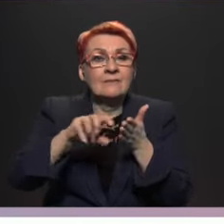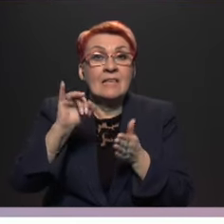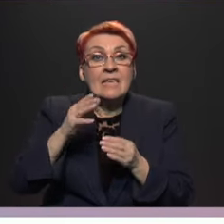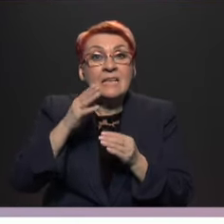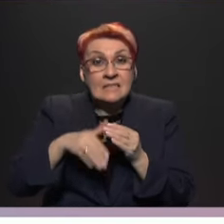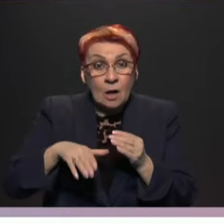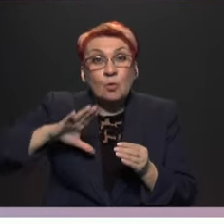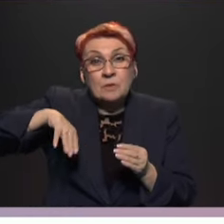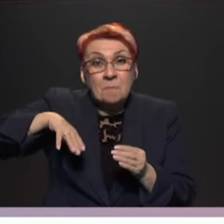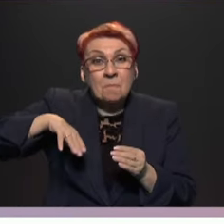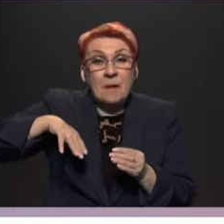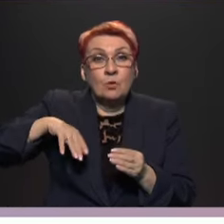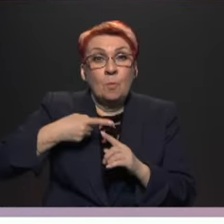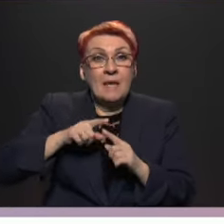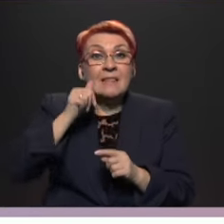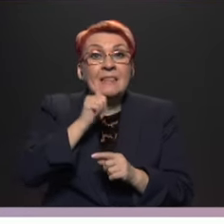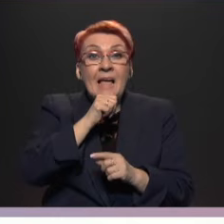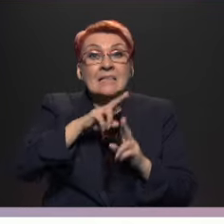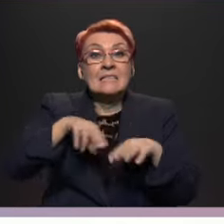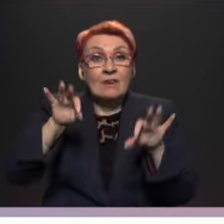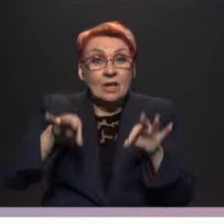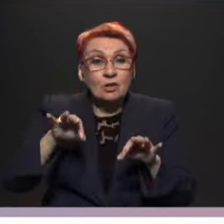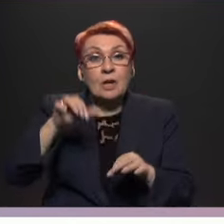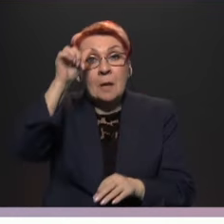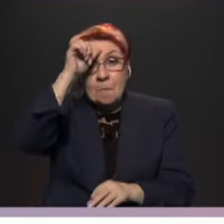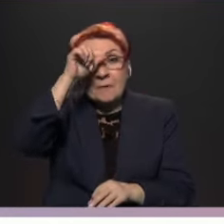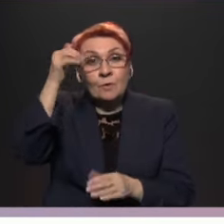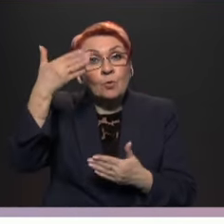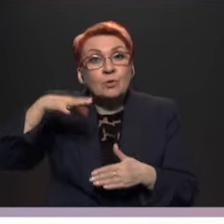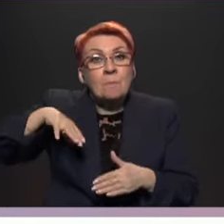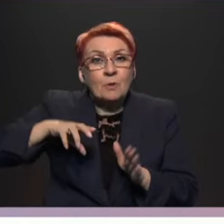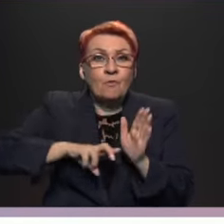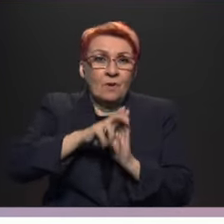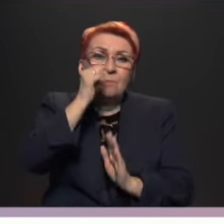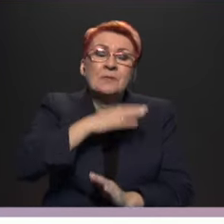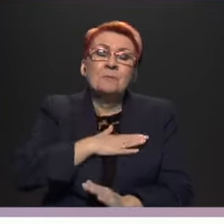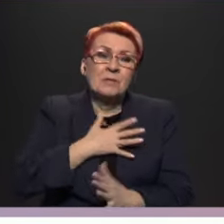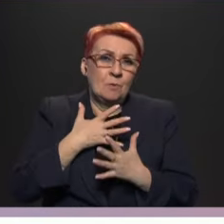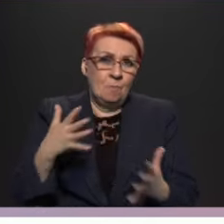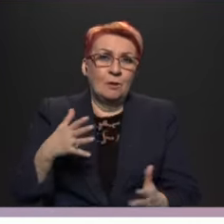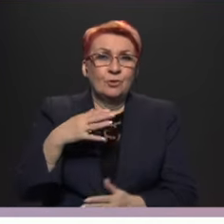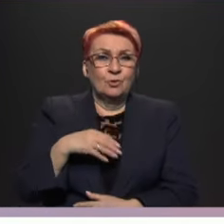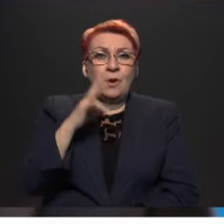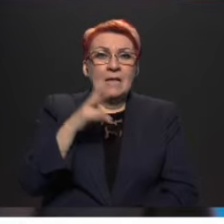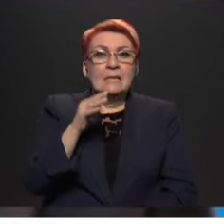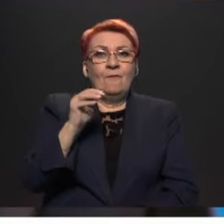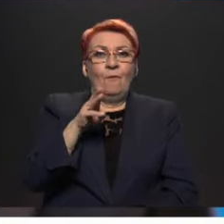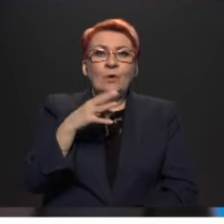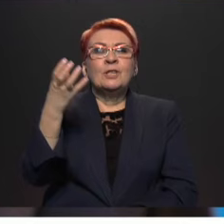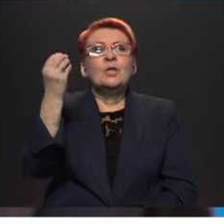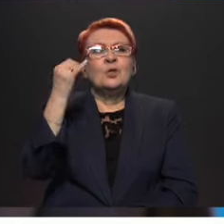это таинство миропомазанием уже в храме. Спасибо за ответ. А у нас есть еще один звонок